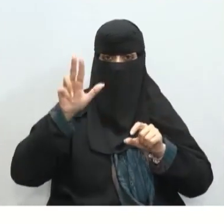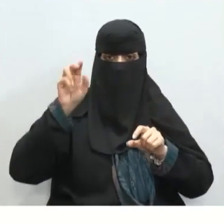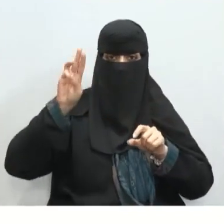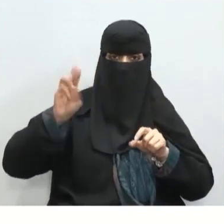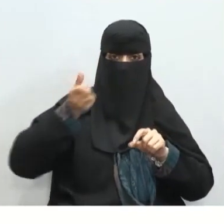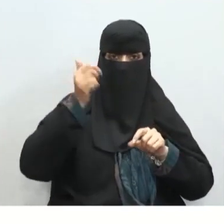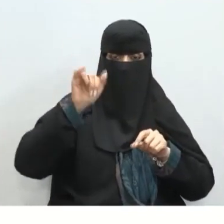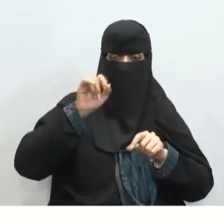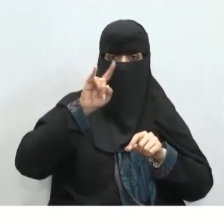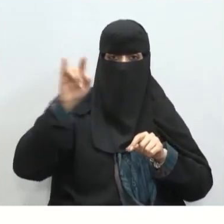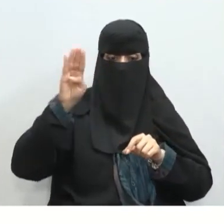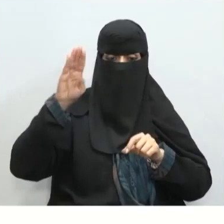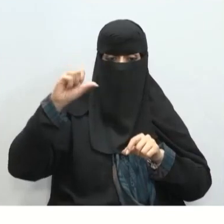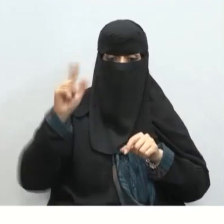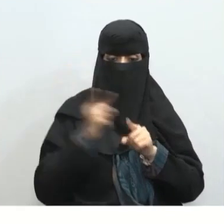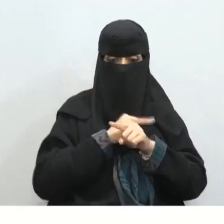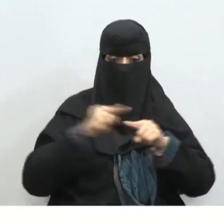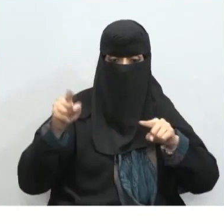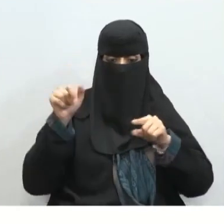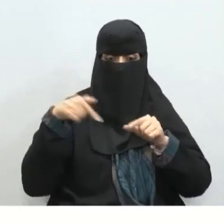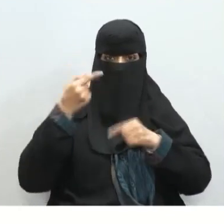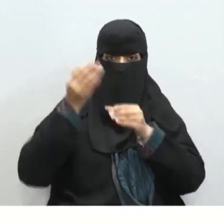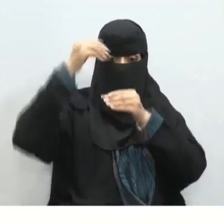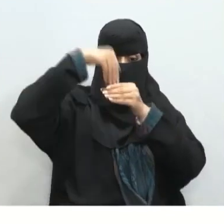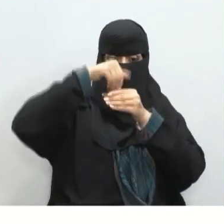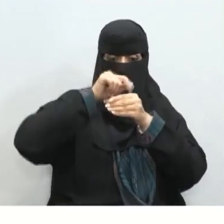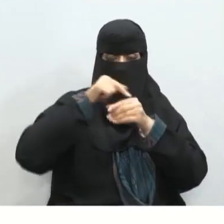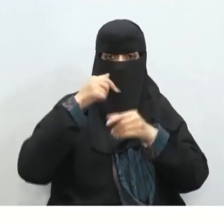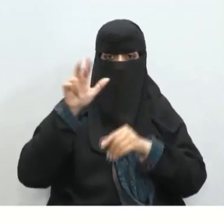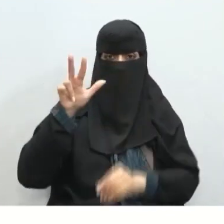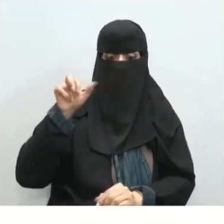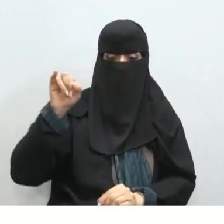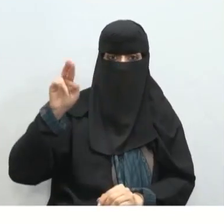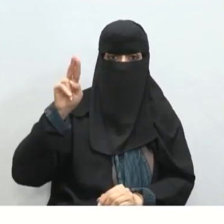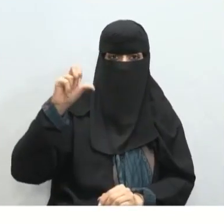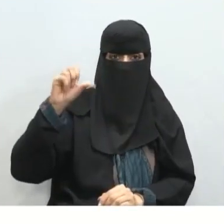التنفس الخلوي فتحدث على طول الغشاء الداخلي للميتوكندريا